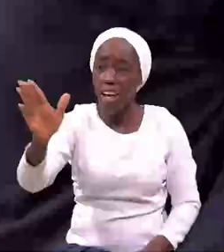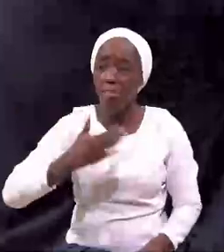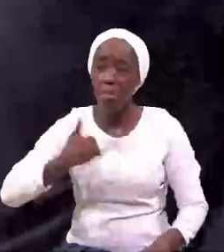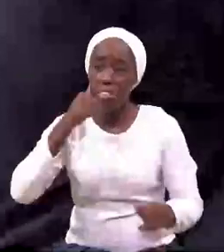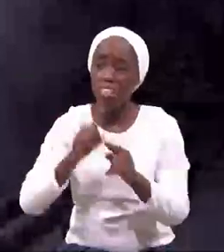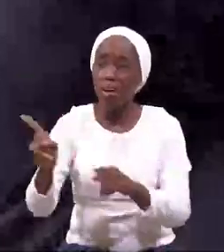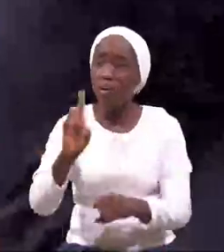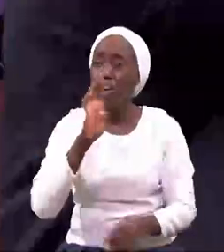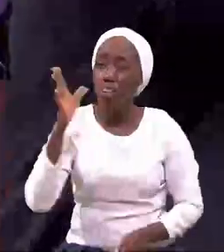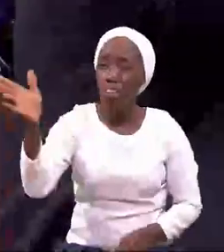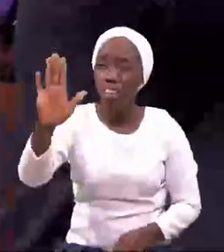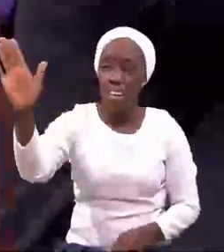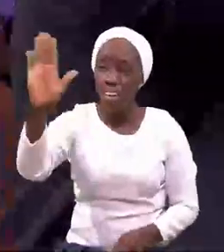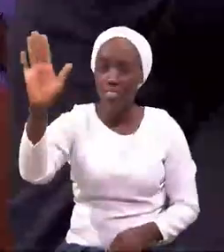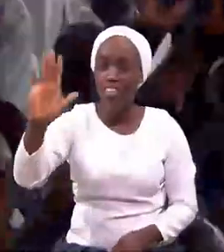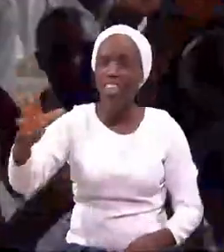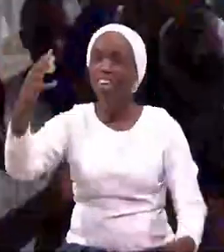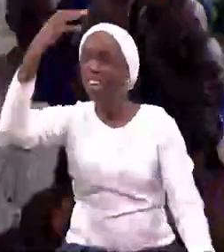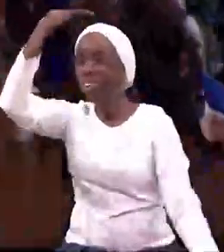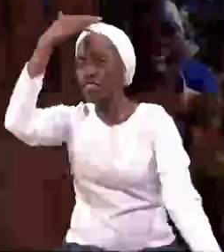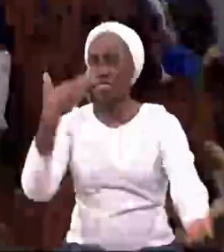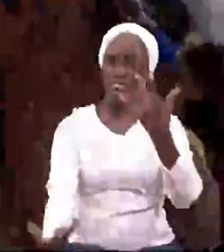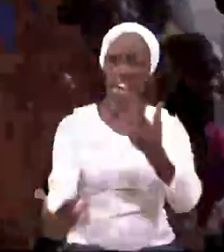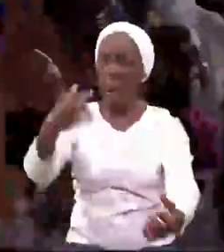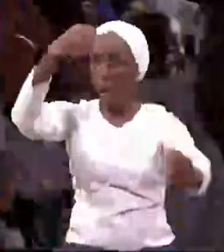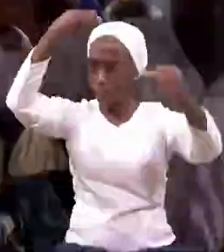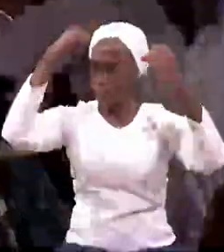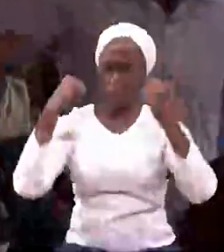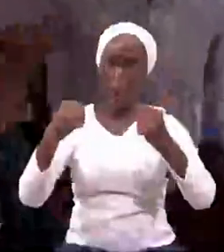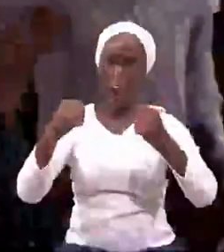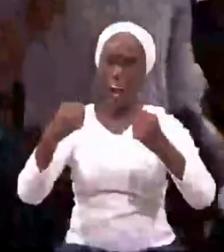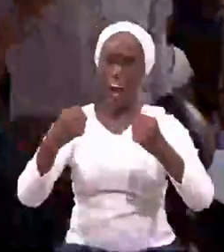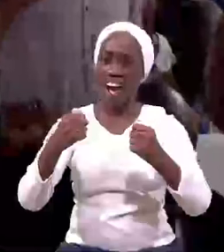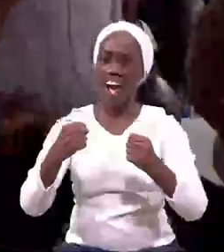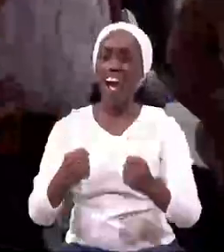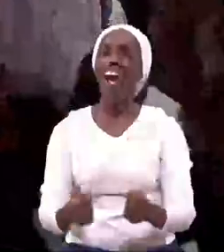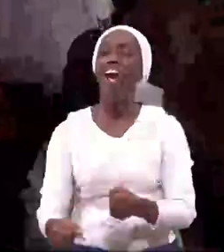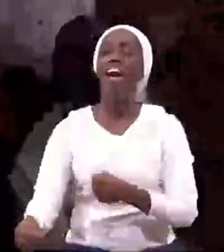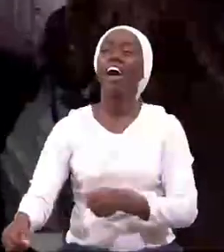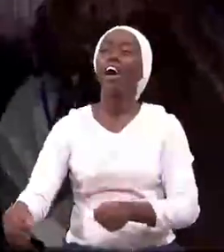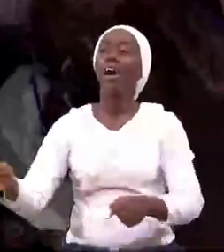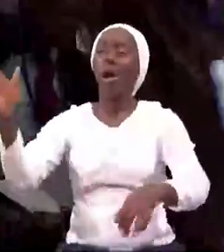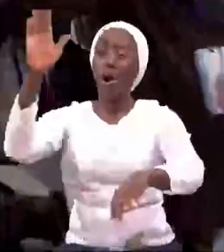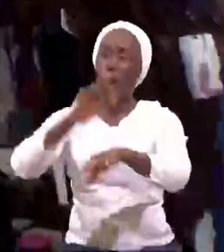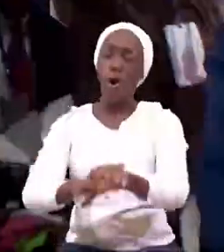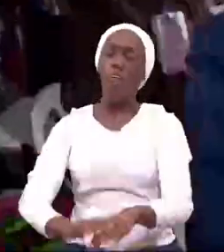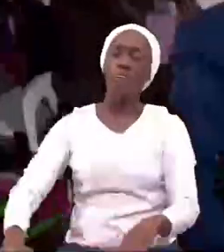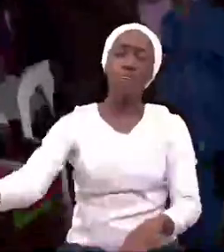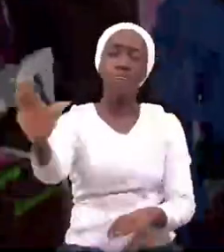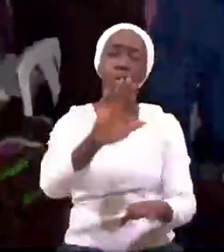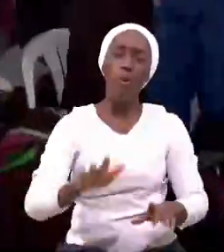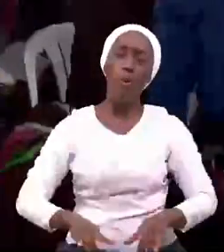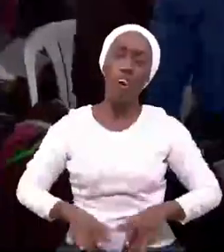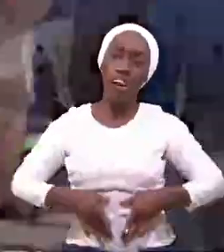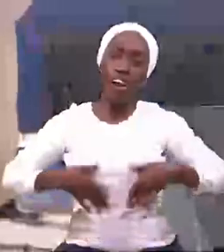es-tu là-bas? Le feu, la puissance du feu sur ta vie